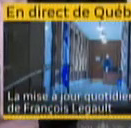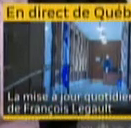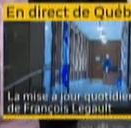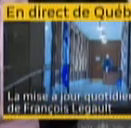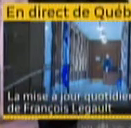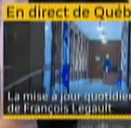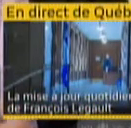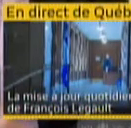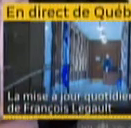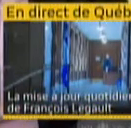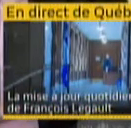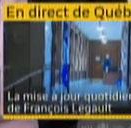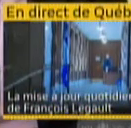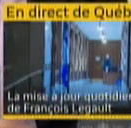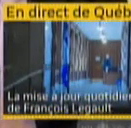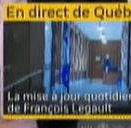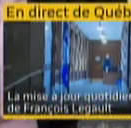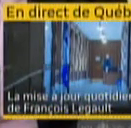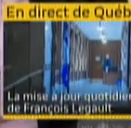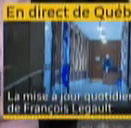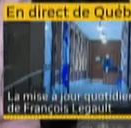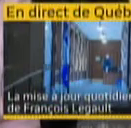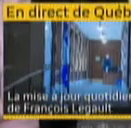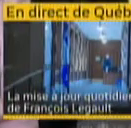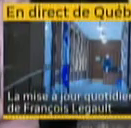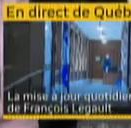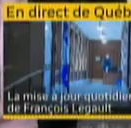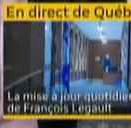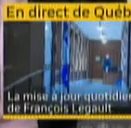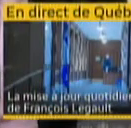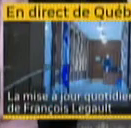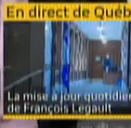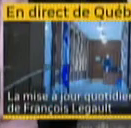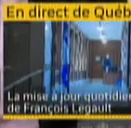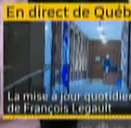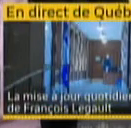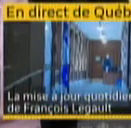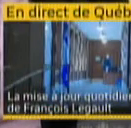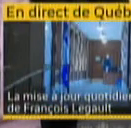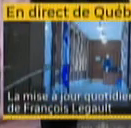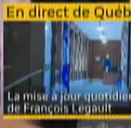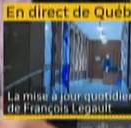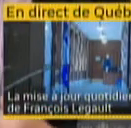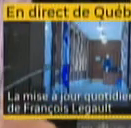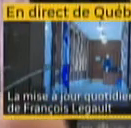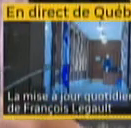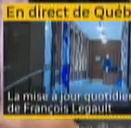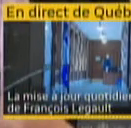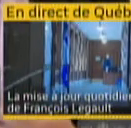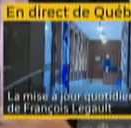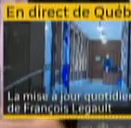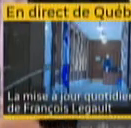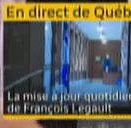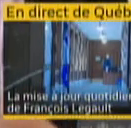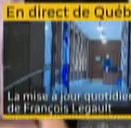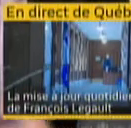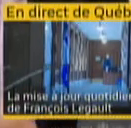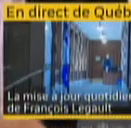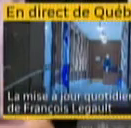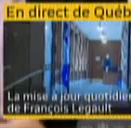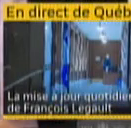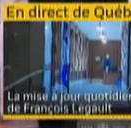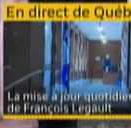sur nos vies. Ça a eu un impact au niveau de la mortalité qui a été observée au Québec. Mais maintenant, on a moins d'expérience, on